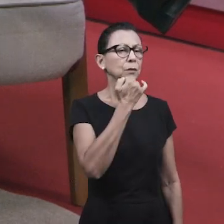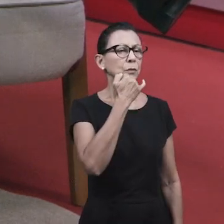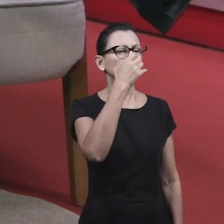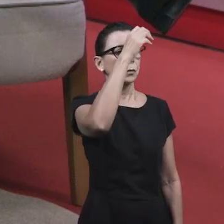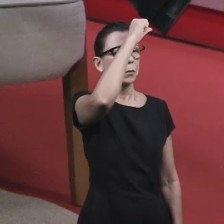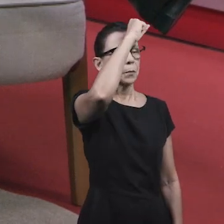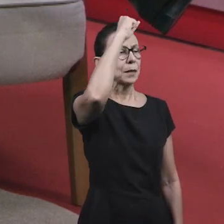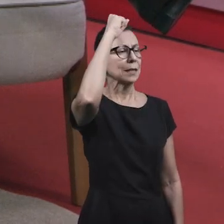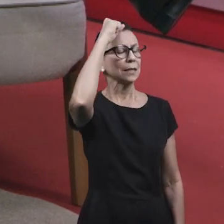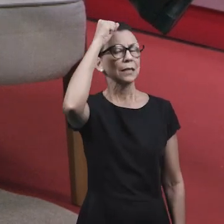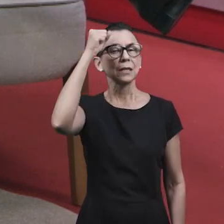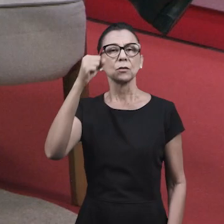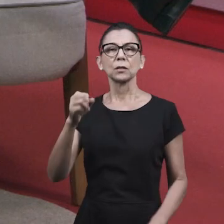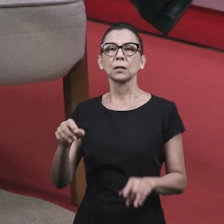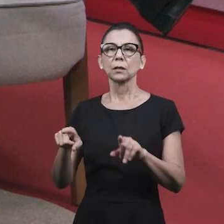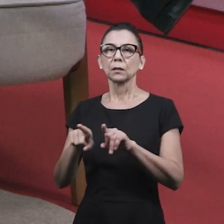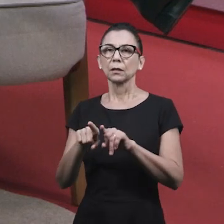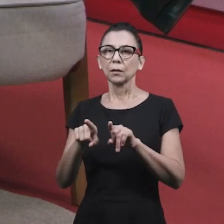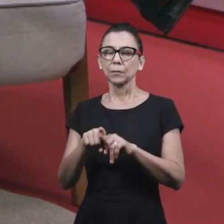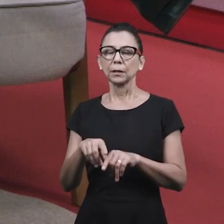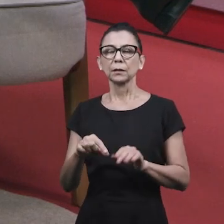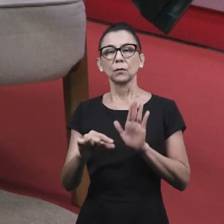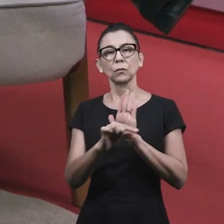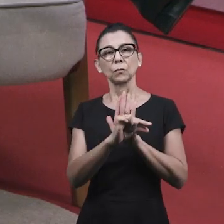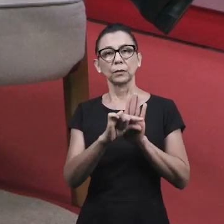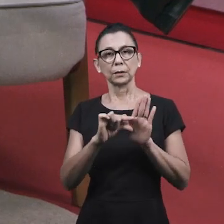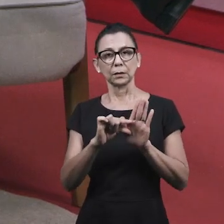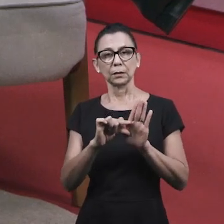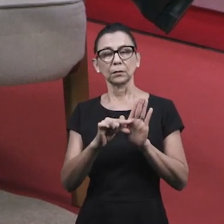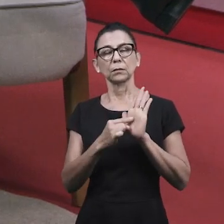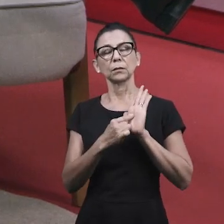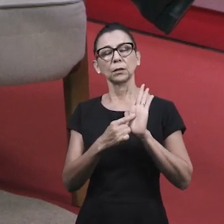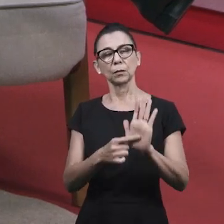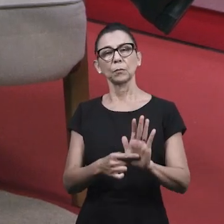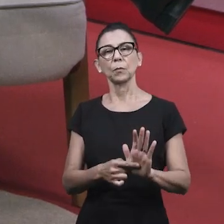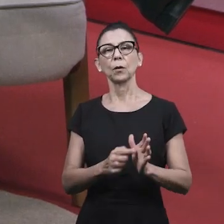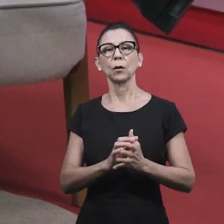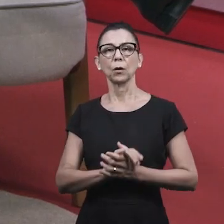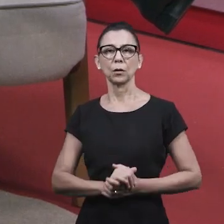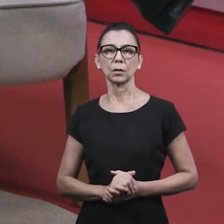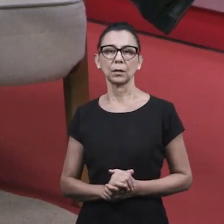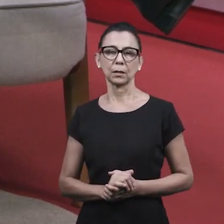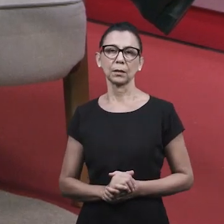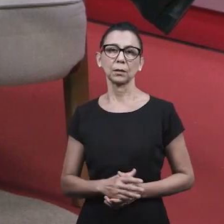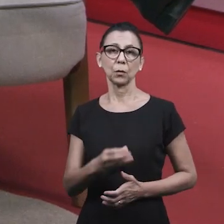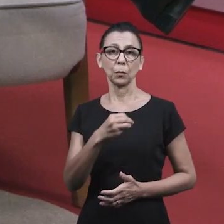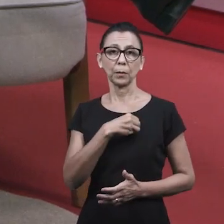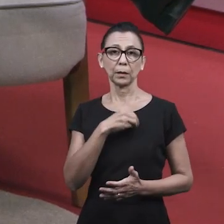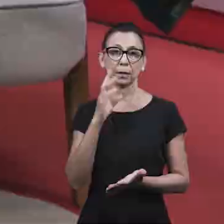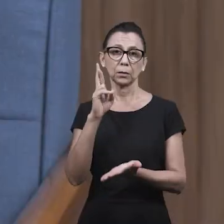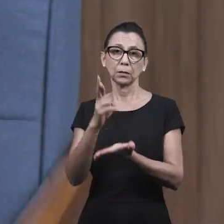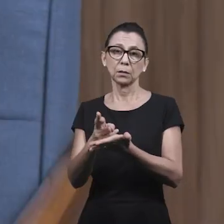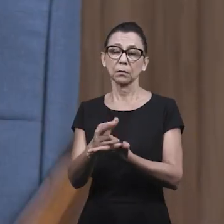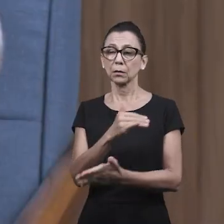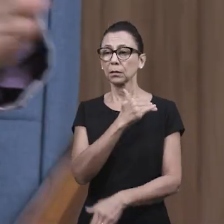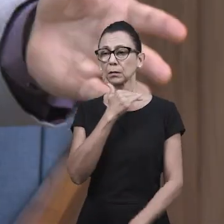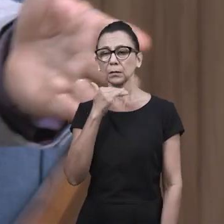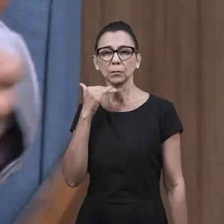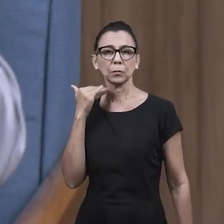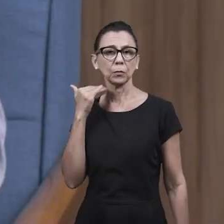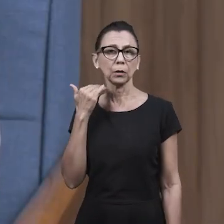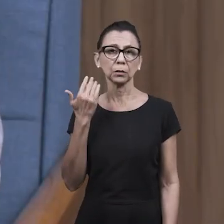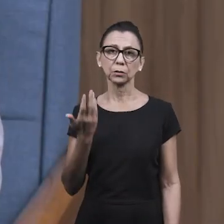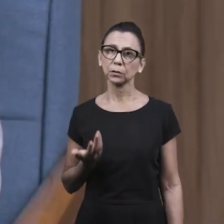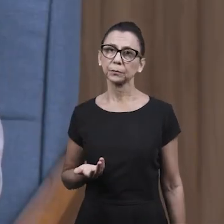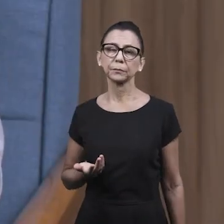nous avons devant nous le péché. Même, pardonnez-moi, Sergio, même l'autre verset qui dit le salaire, la